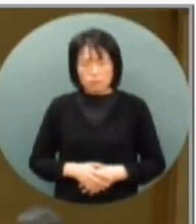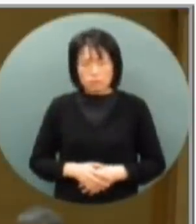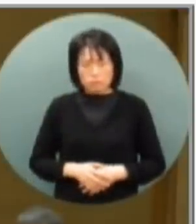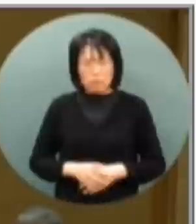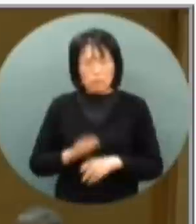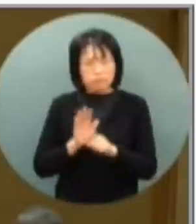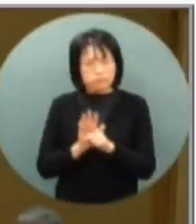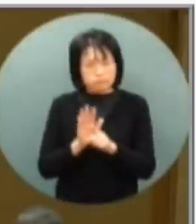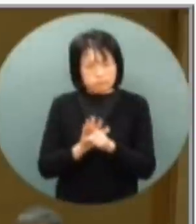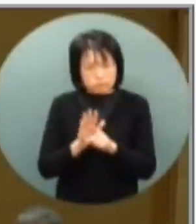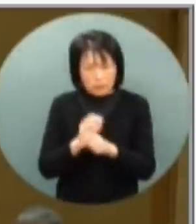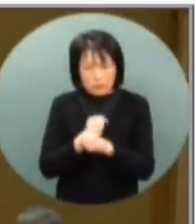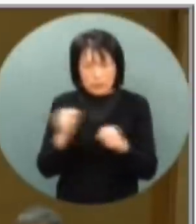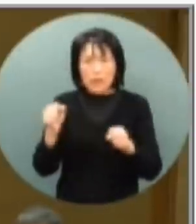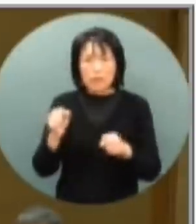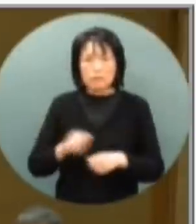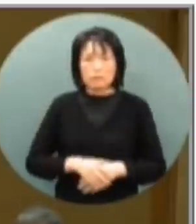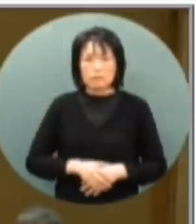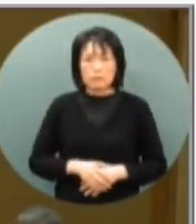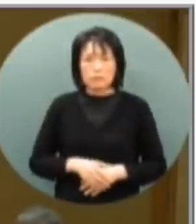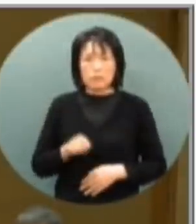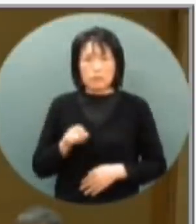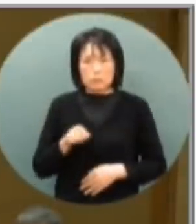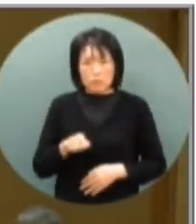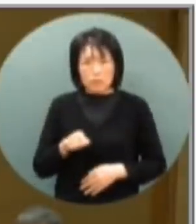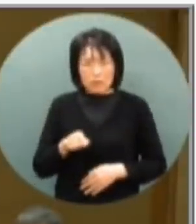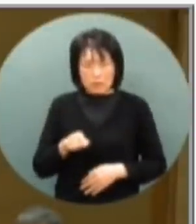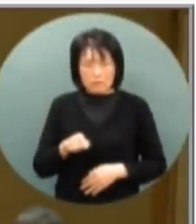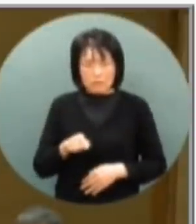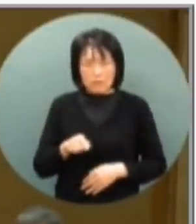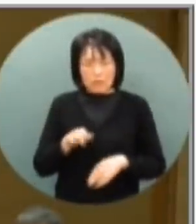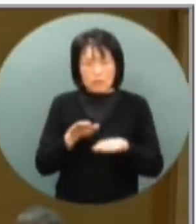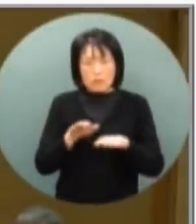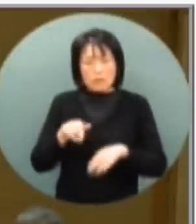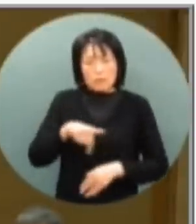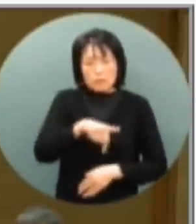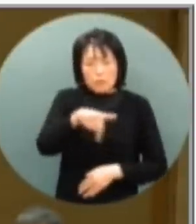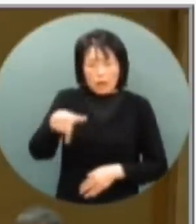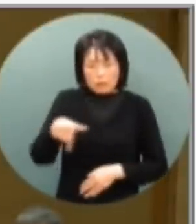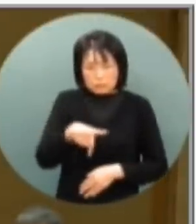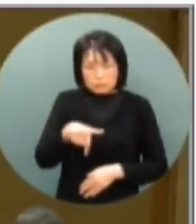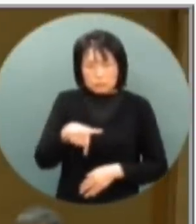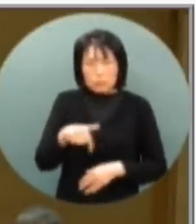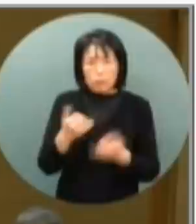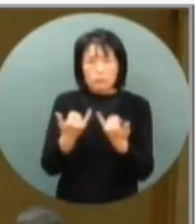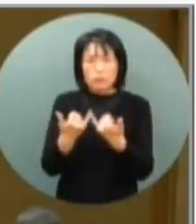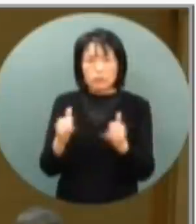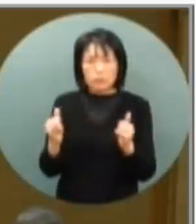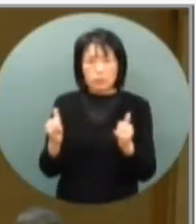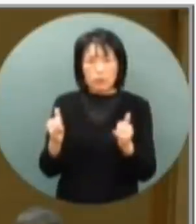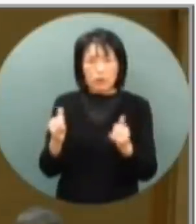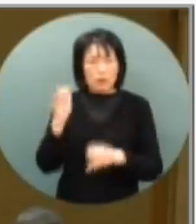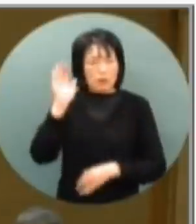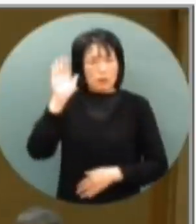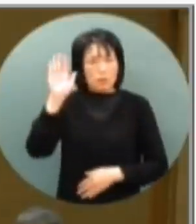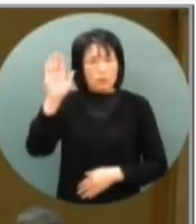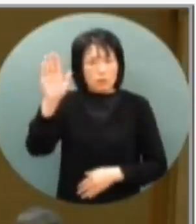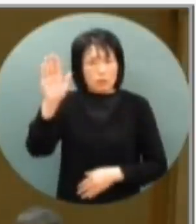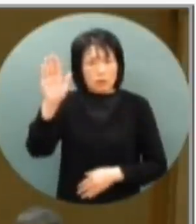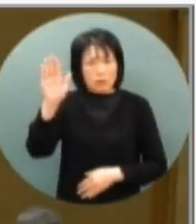、そのことで被差別部落の仲間の皆さんは今後どうなる